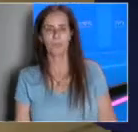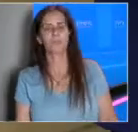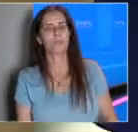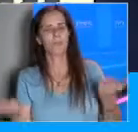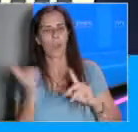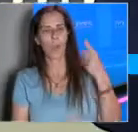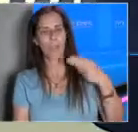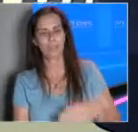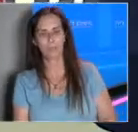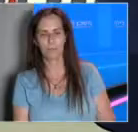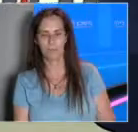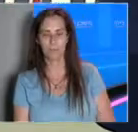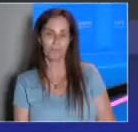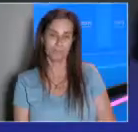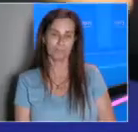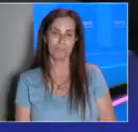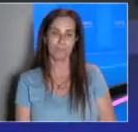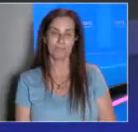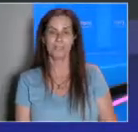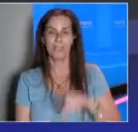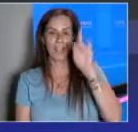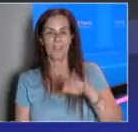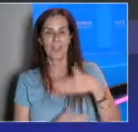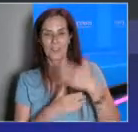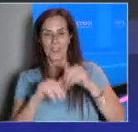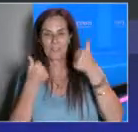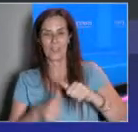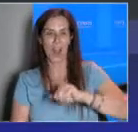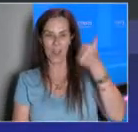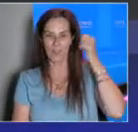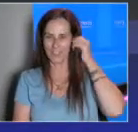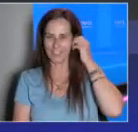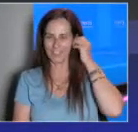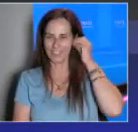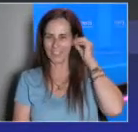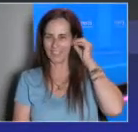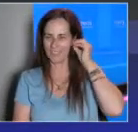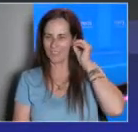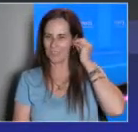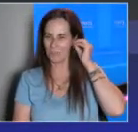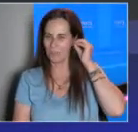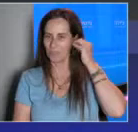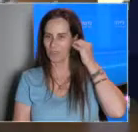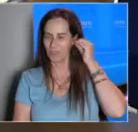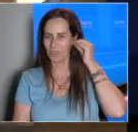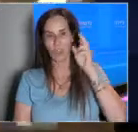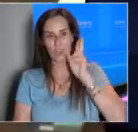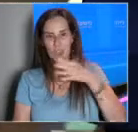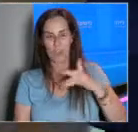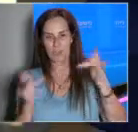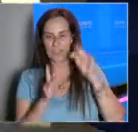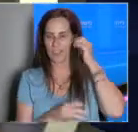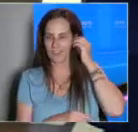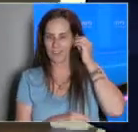מה קורה? תמונת רבע הגמר, גביע האלופות. אתה מאושר? שמע, יום שישי הולך להיות חתיכת